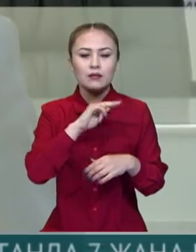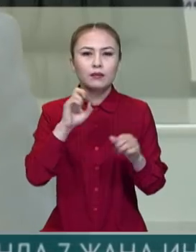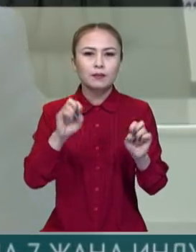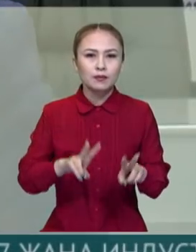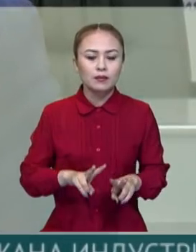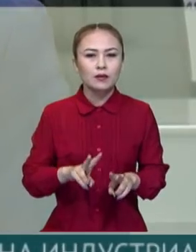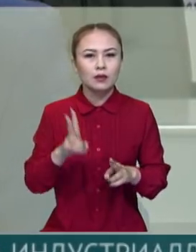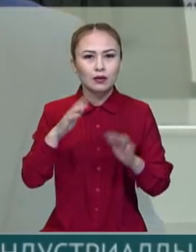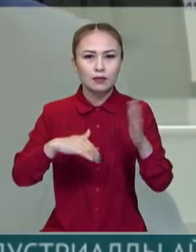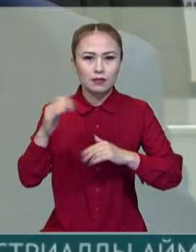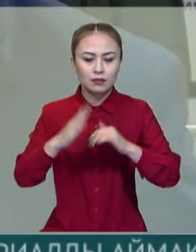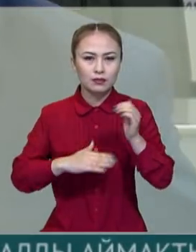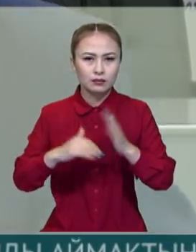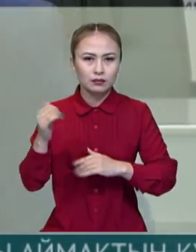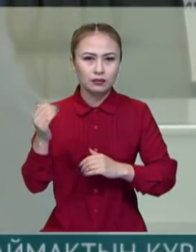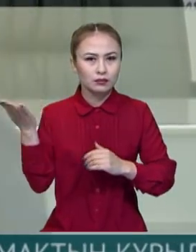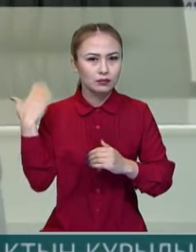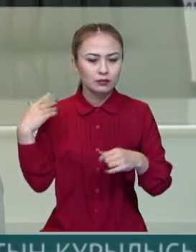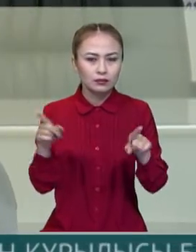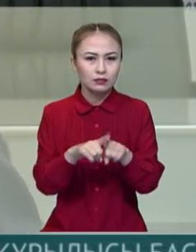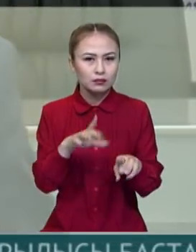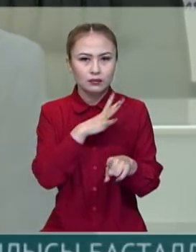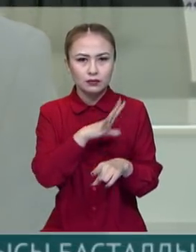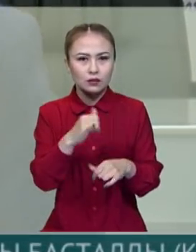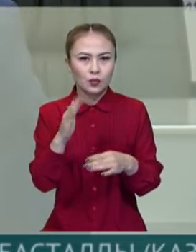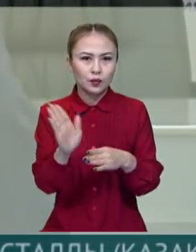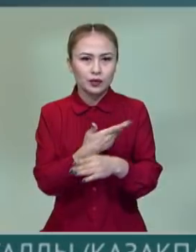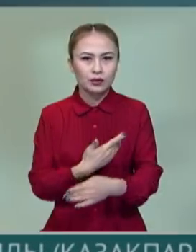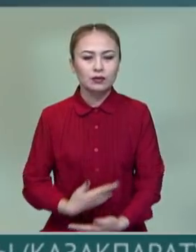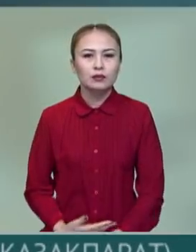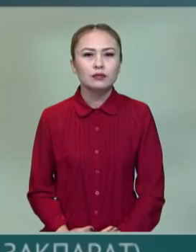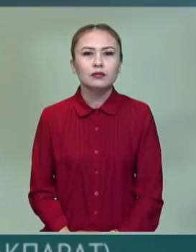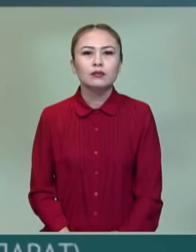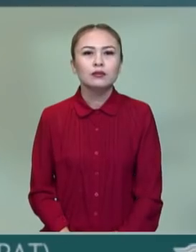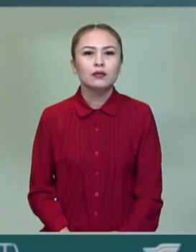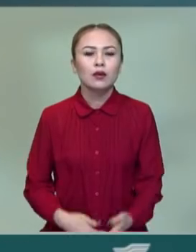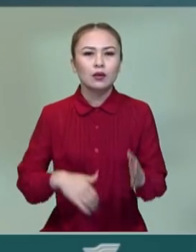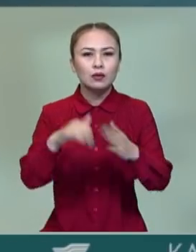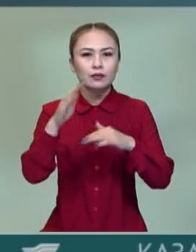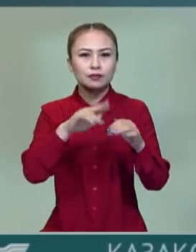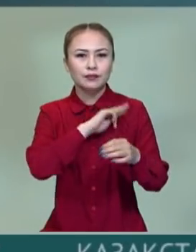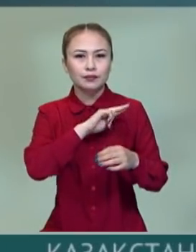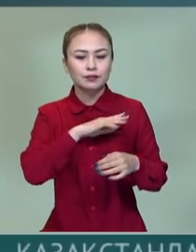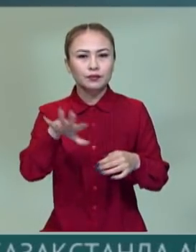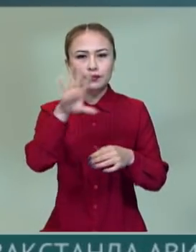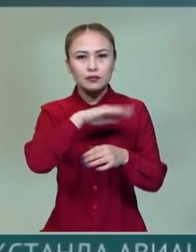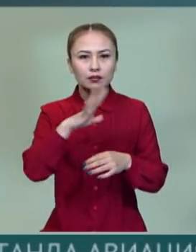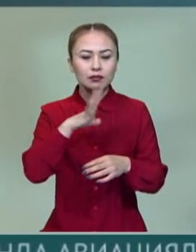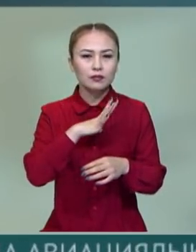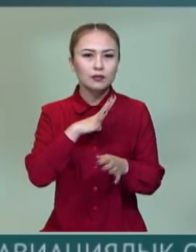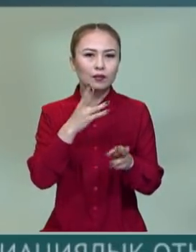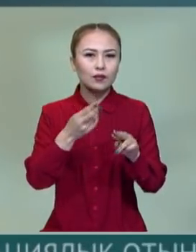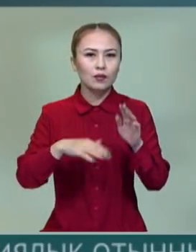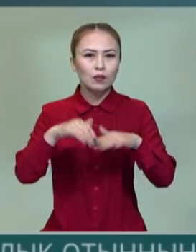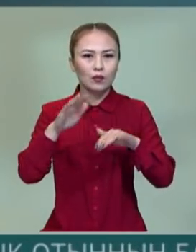кәсіпкерлік тәжірибесі бұрын 3 жыл болса, қазір оны алып тастады. Қол астындағы қызметкерлеріне қол көтерген